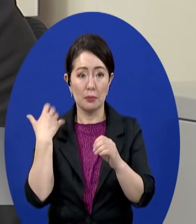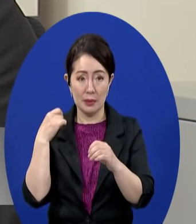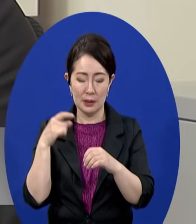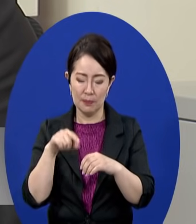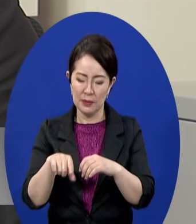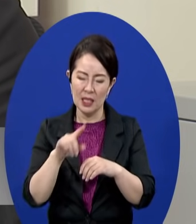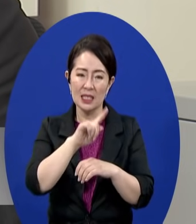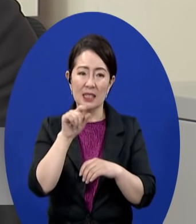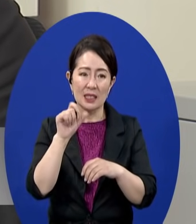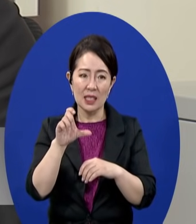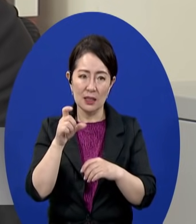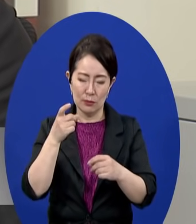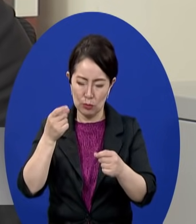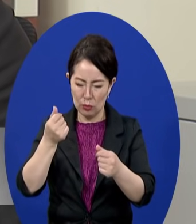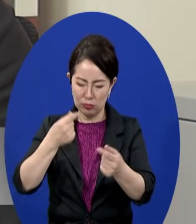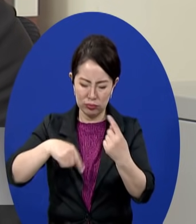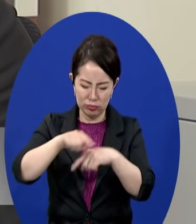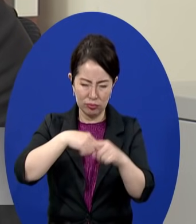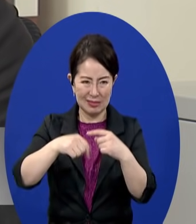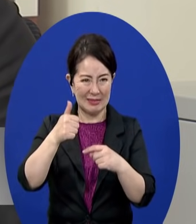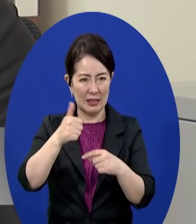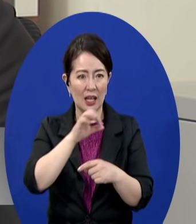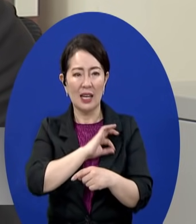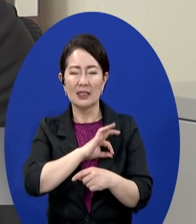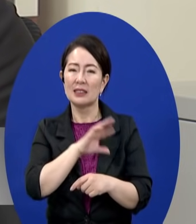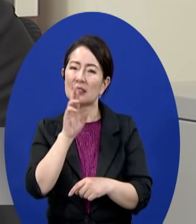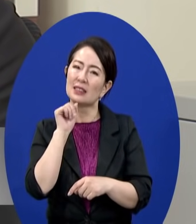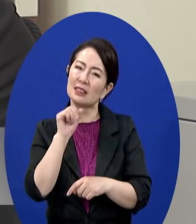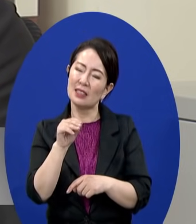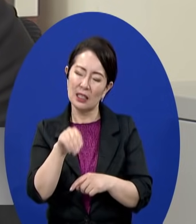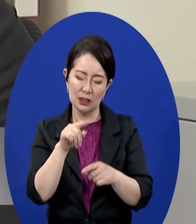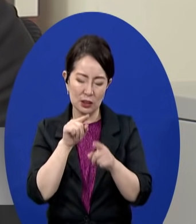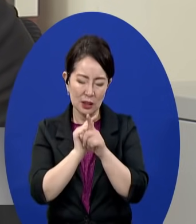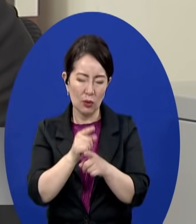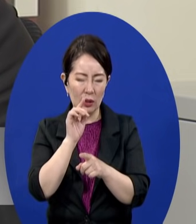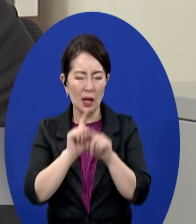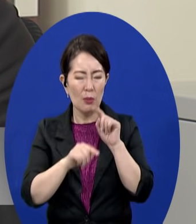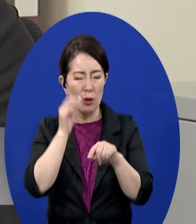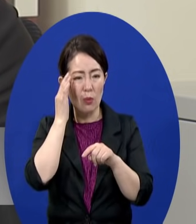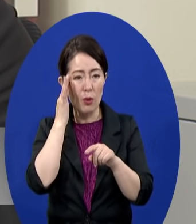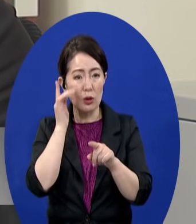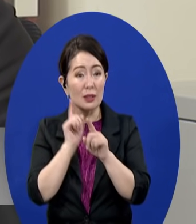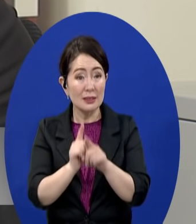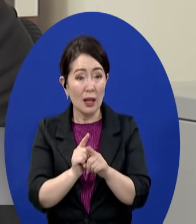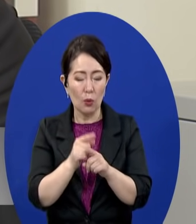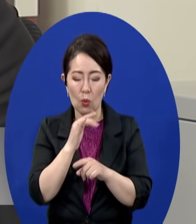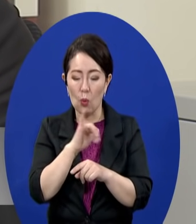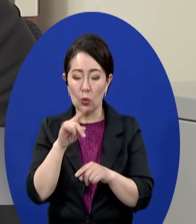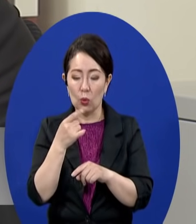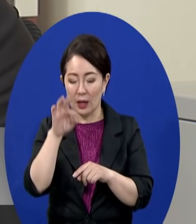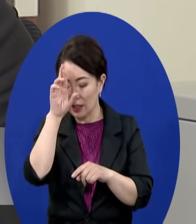супер цикл буюу энэ үнийн өсөлтийг яаж ашиглах ёстой вэ? Энэ дээр ямар бодлого орж ирэх вэ гэдэг асуудлыг бас улрхан өндөлдрийн